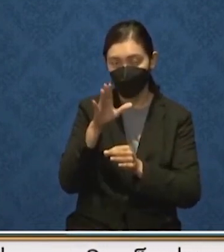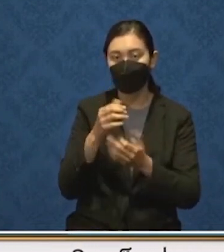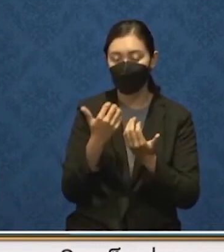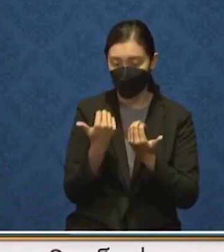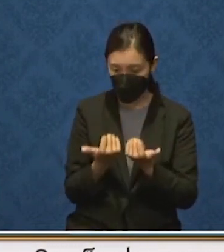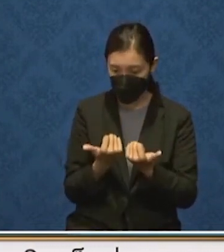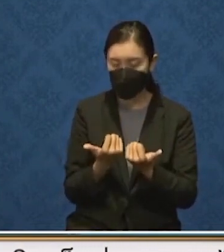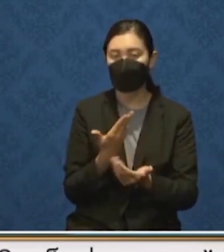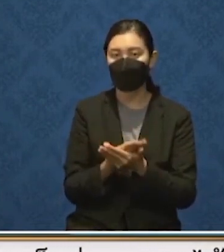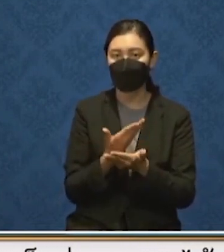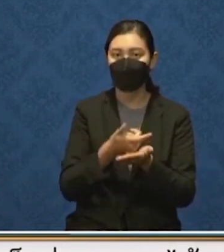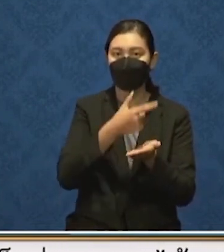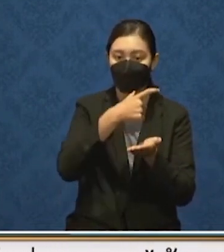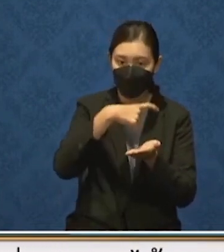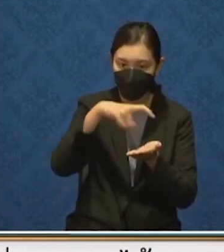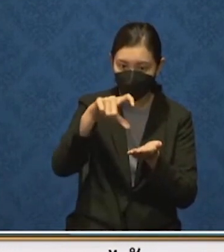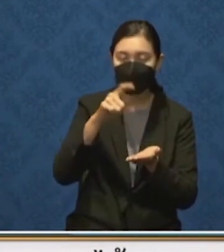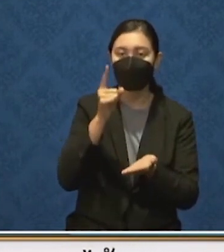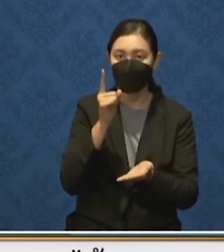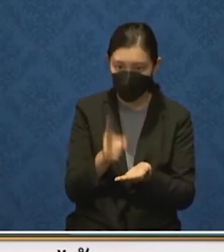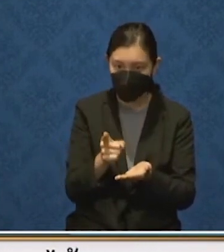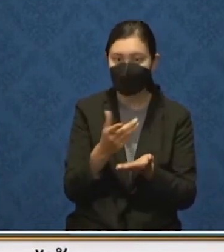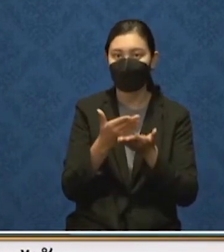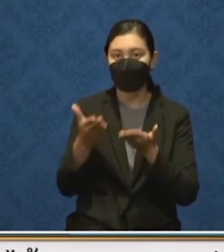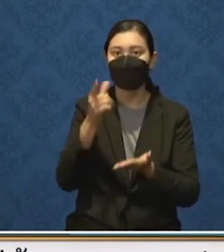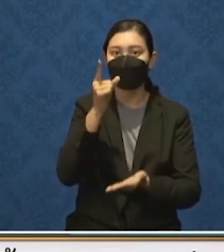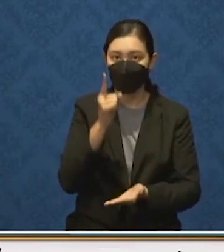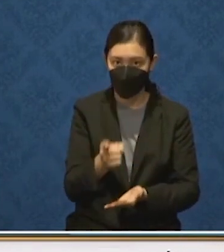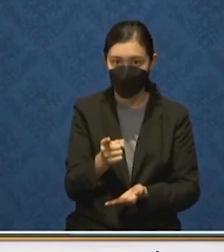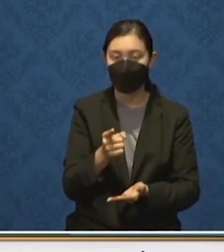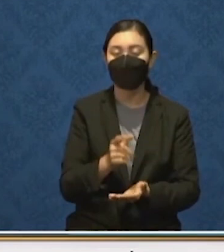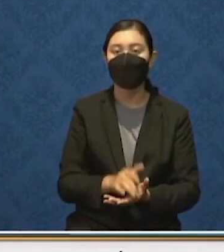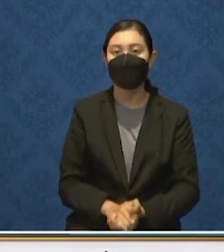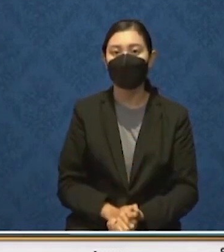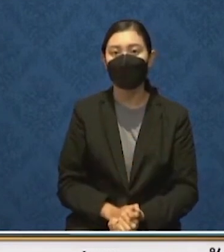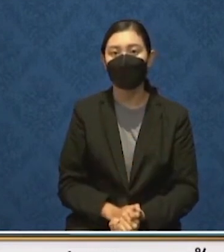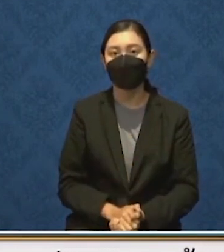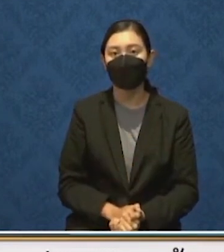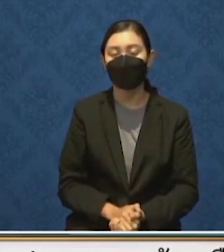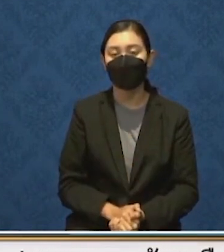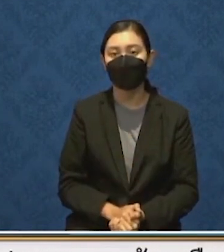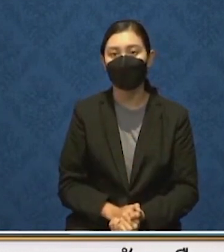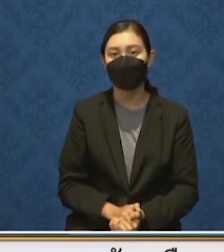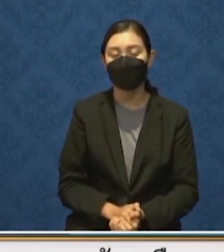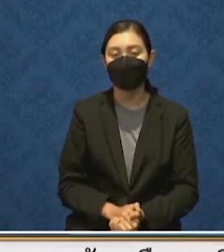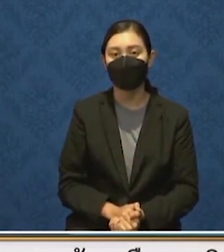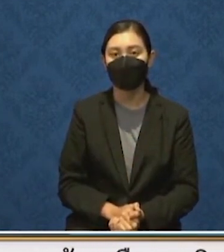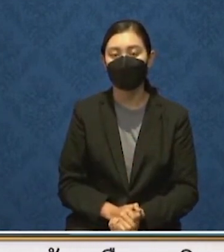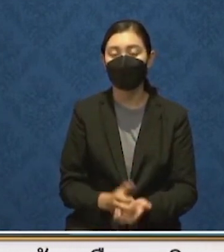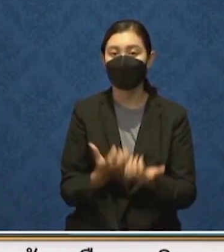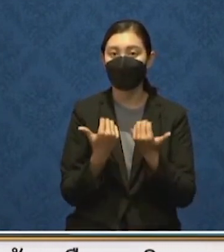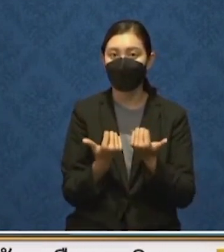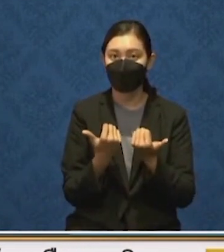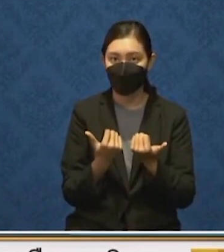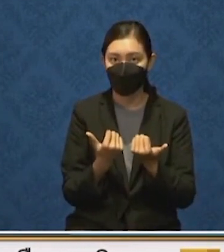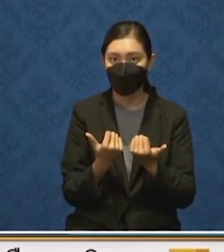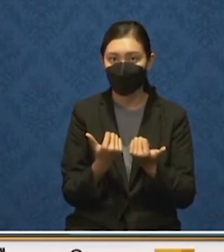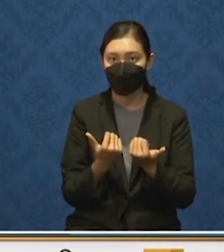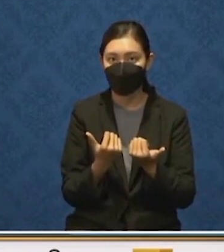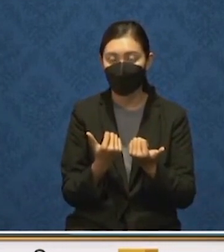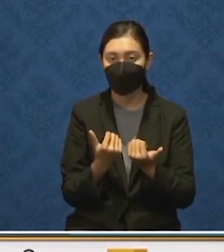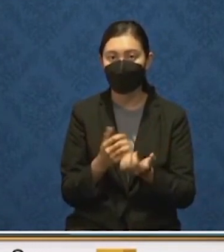ซื้อขายจริงแล้วกมีการไปจดในเรื่องของการ